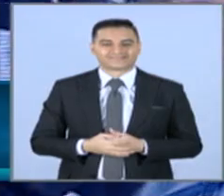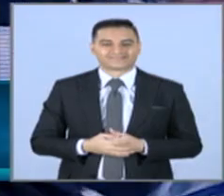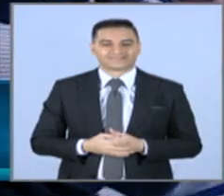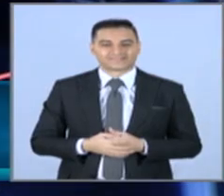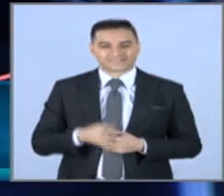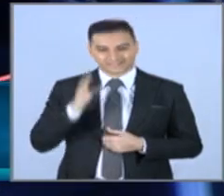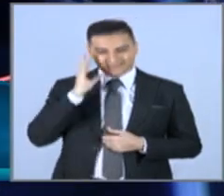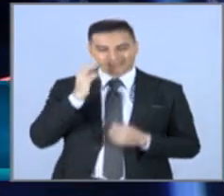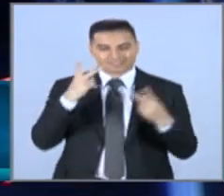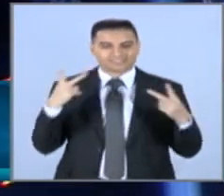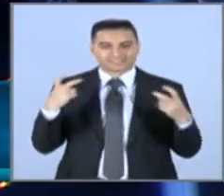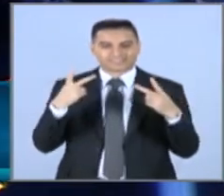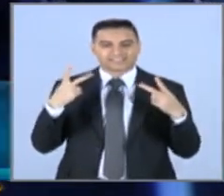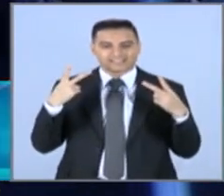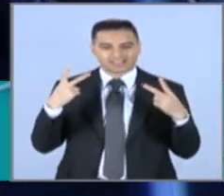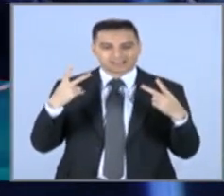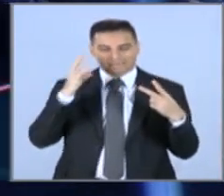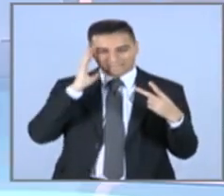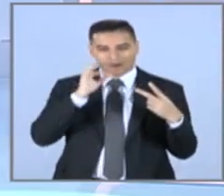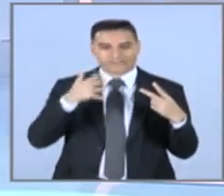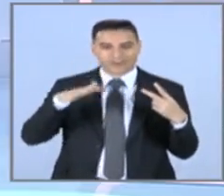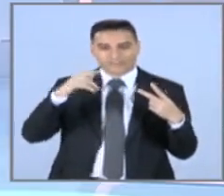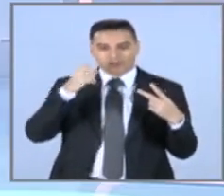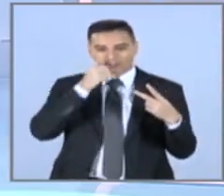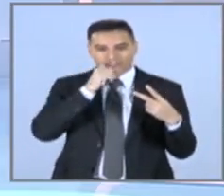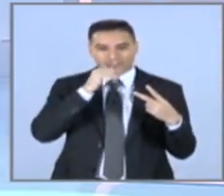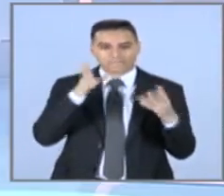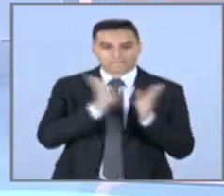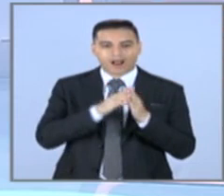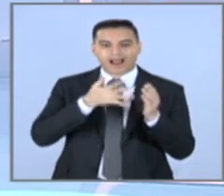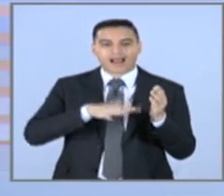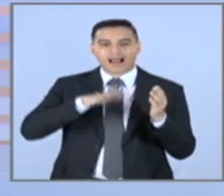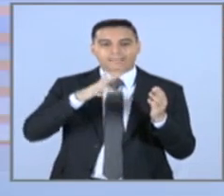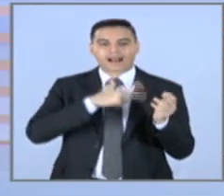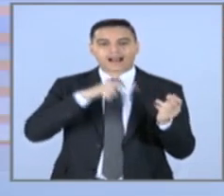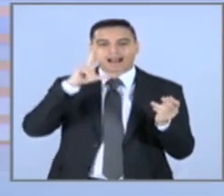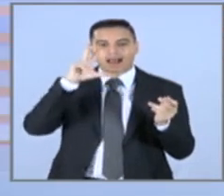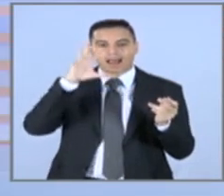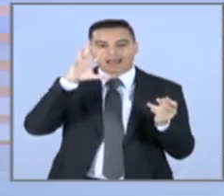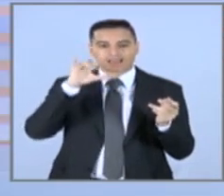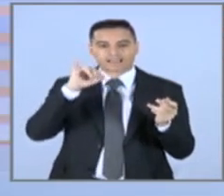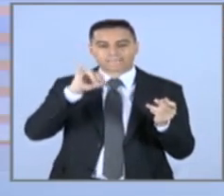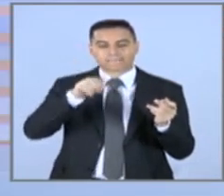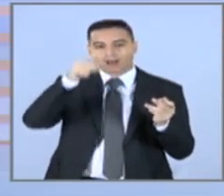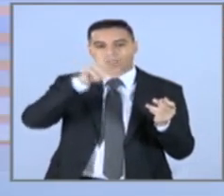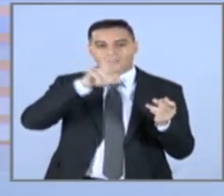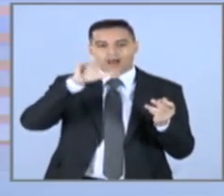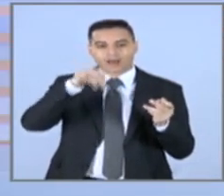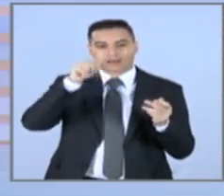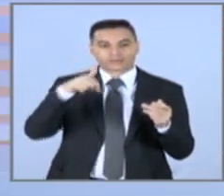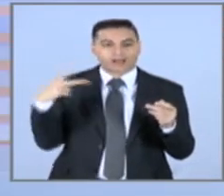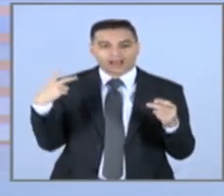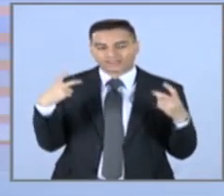الوادي يقع في سلسلة جبال الهيمالايا الشرقية. هدفين مقابل